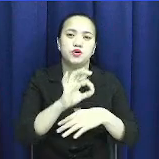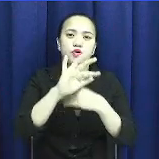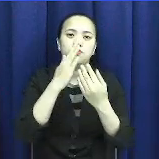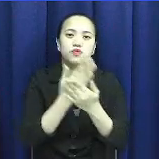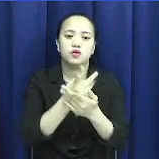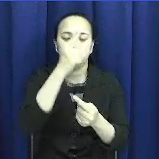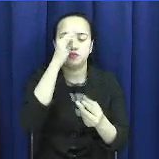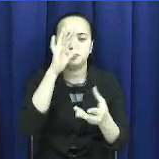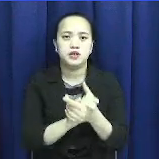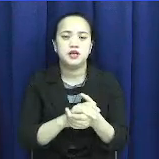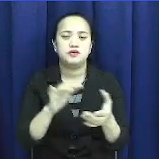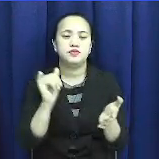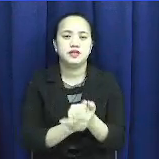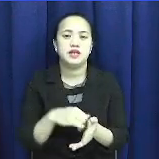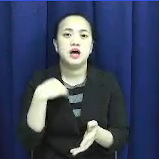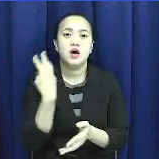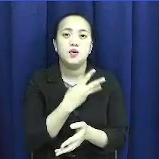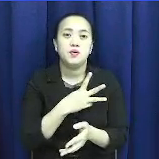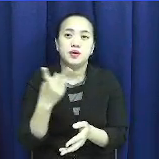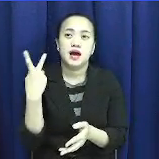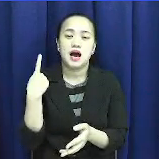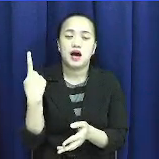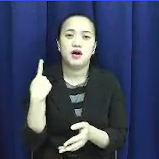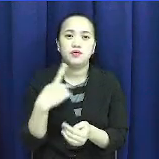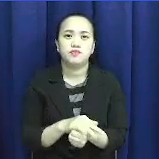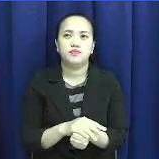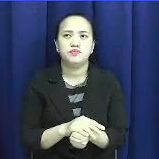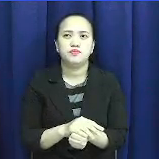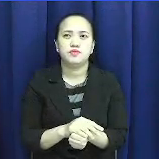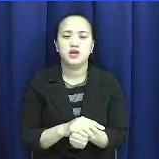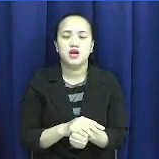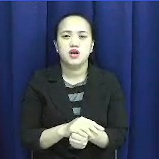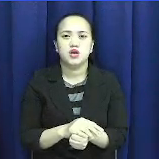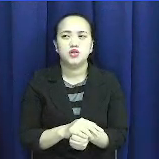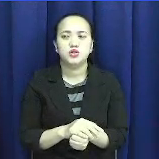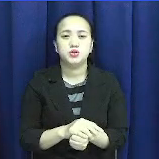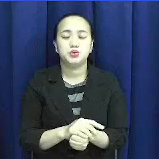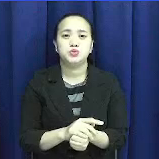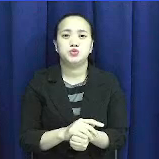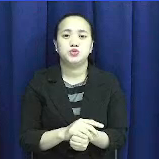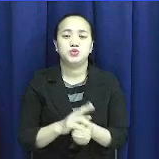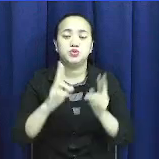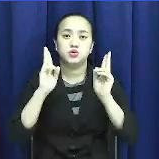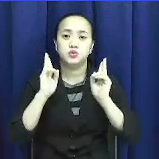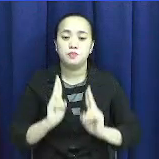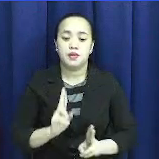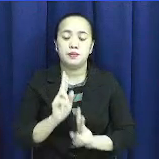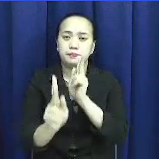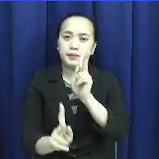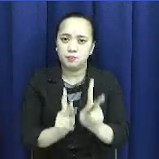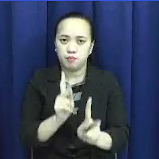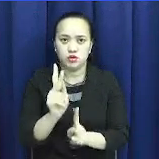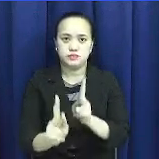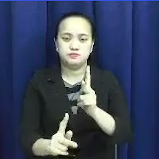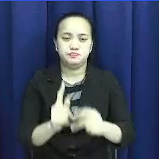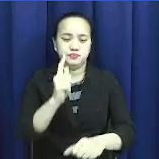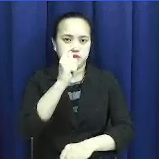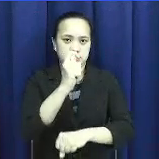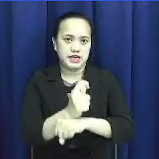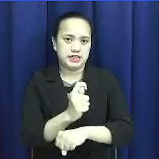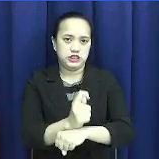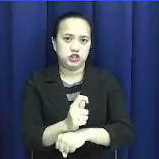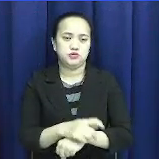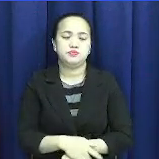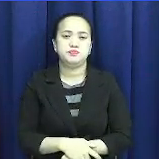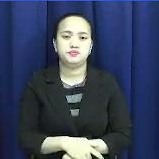patungkol po doon sa mga nangyayaring human tradition, hindi lamang dito sa ating bansa, maging sa ibang mga bansa, yung tinatawag po